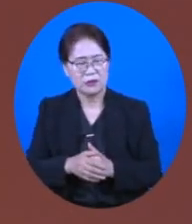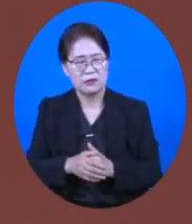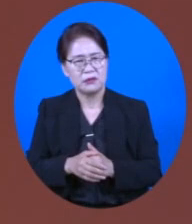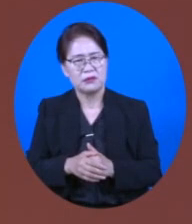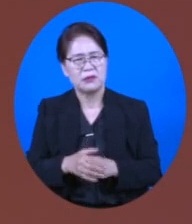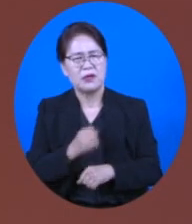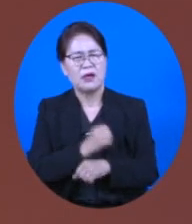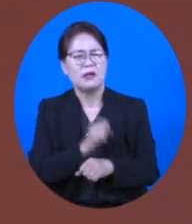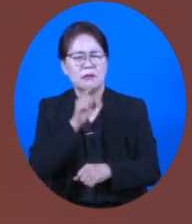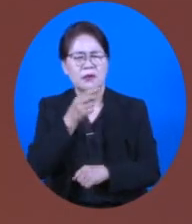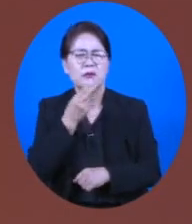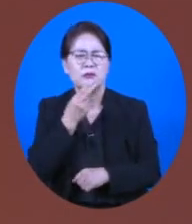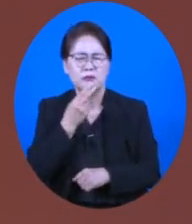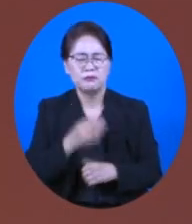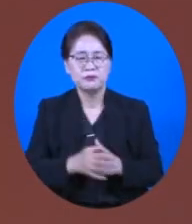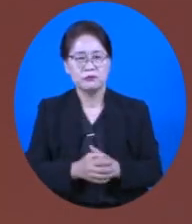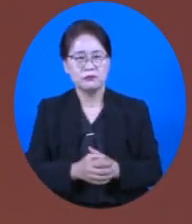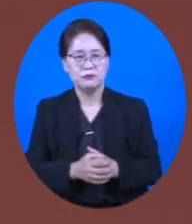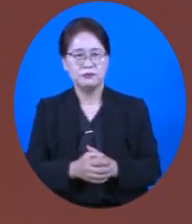사람들입니다.